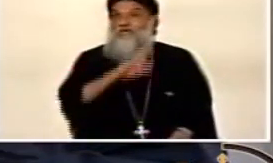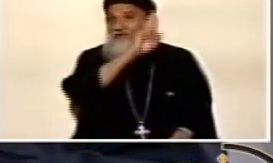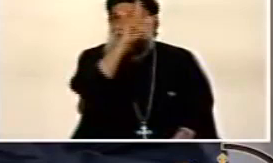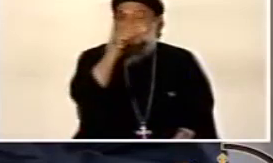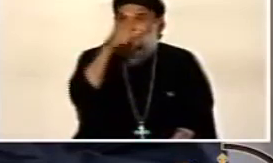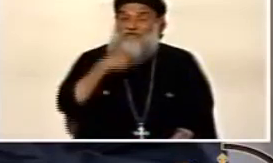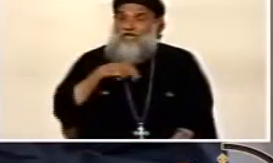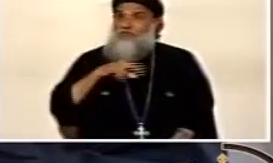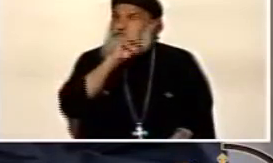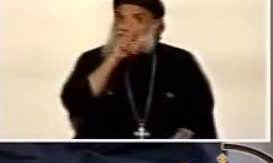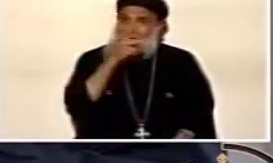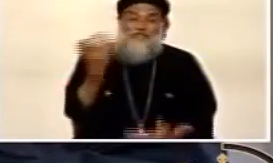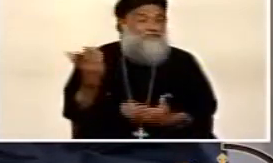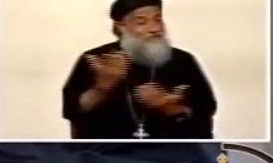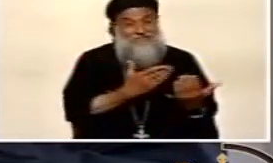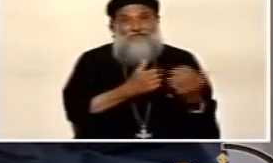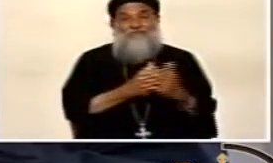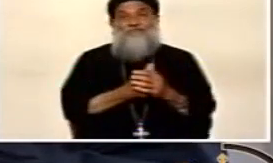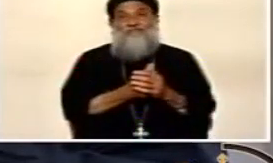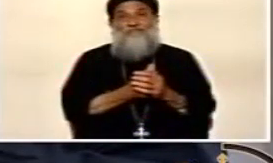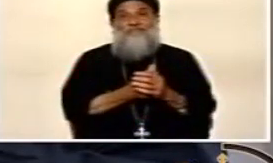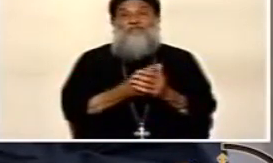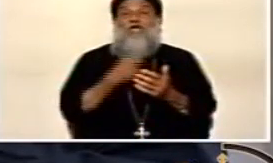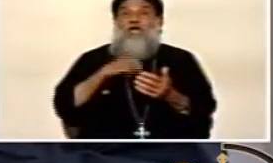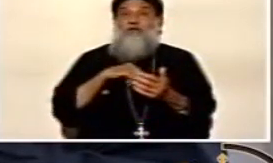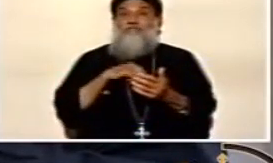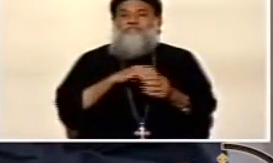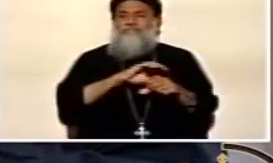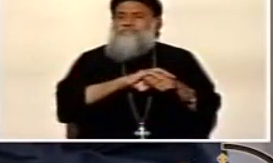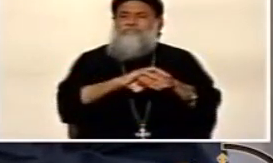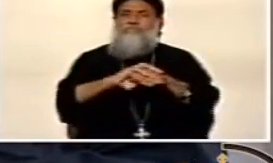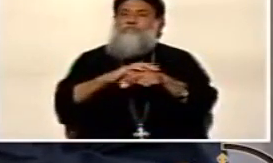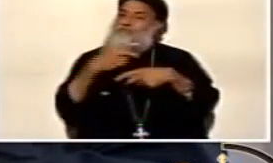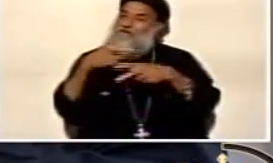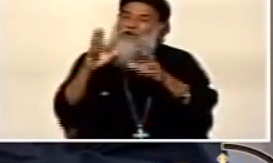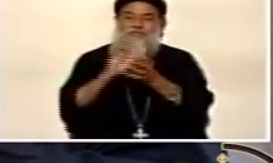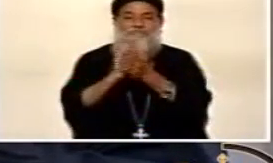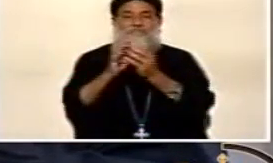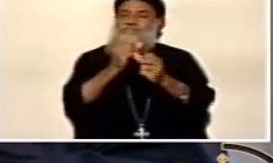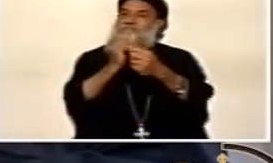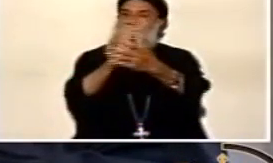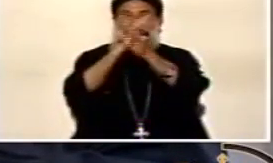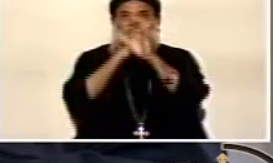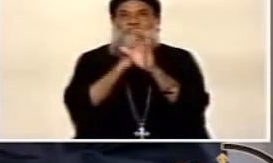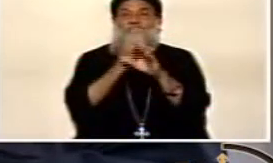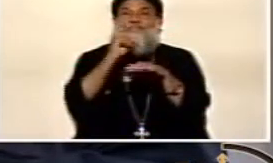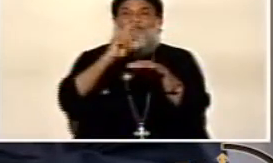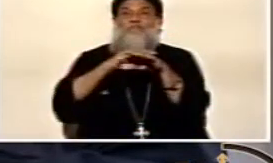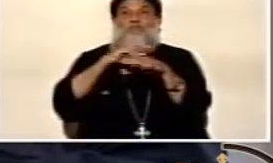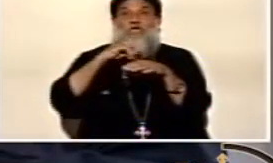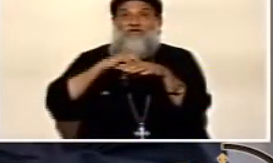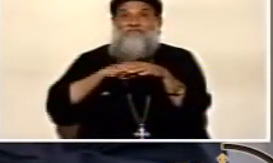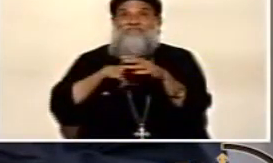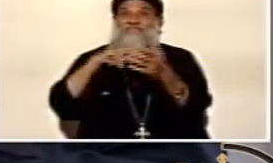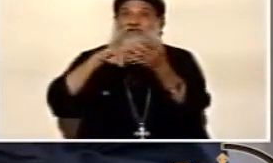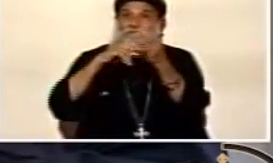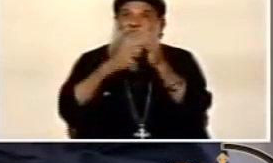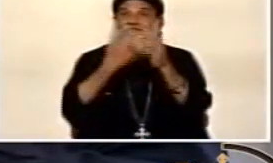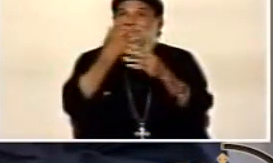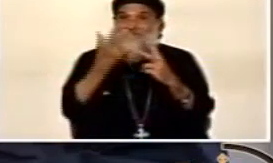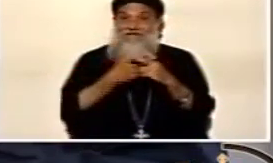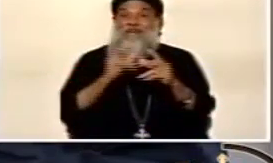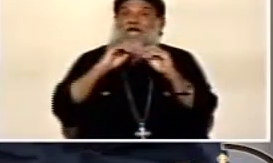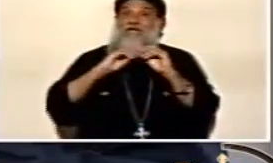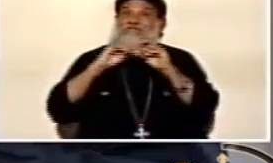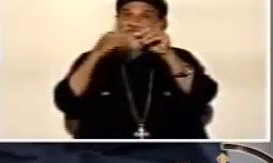سألك فاعطه، ومن أخذ الذي لك فلا تطالبه، وكما تريدون أن يفعل الناس